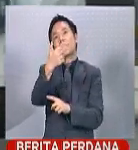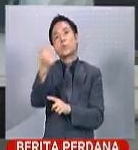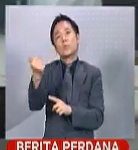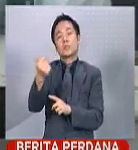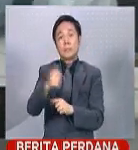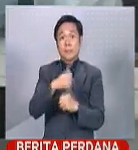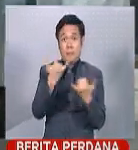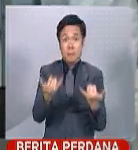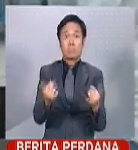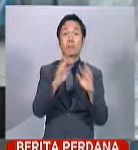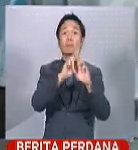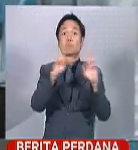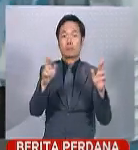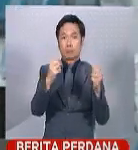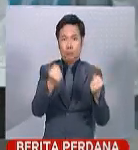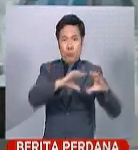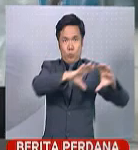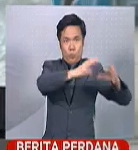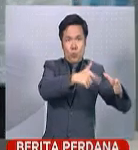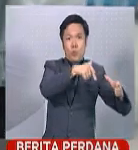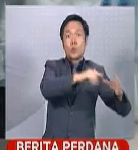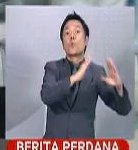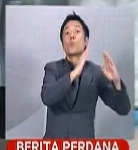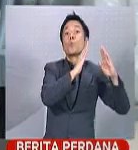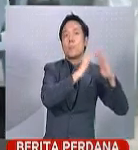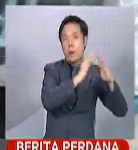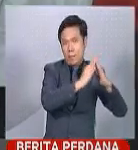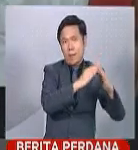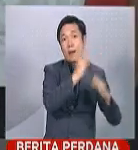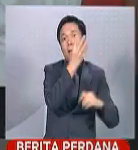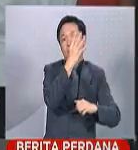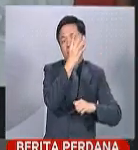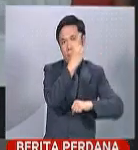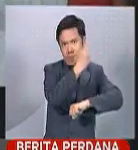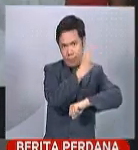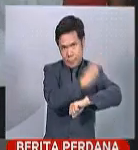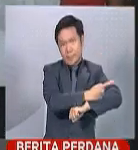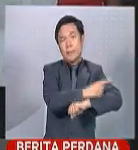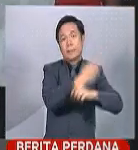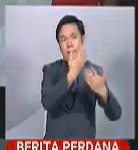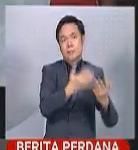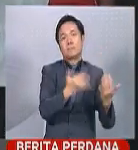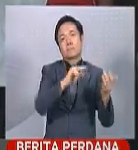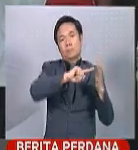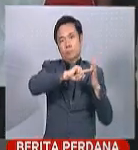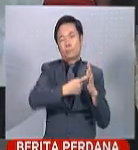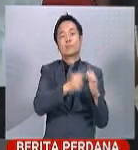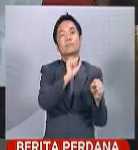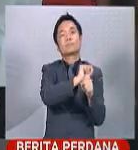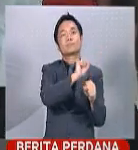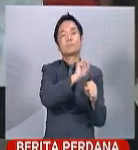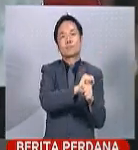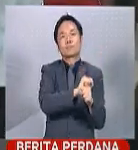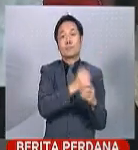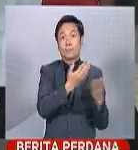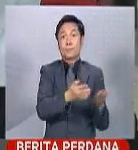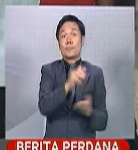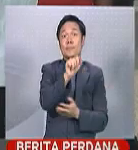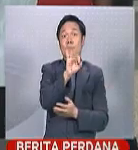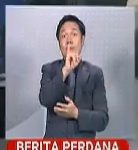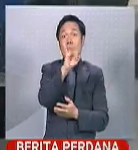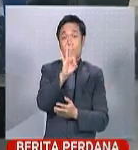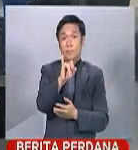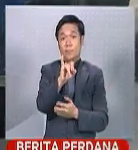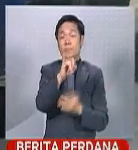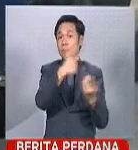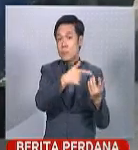kini sudah selesai menjalani kuarantin di rumah selama 14 Hari sebelum kembali bertugas Afif hanya sempat berlatih sebanyak dua kali